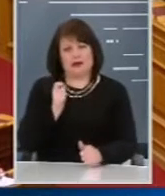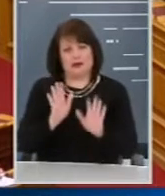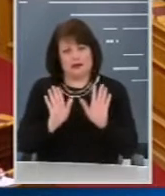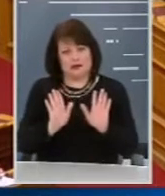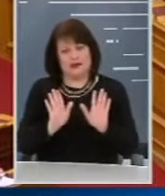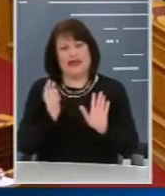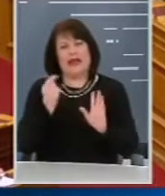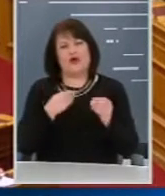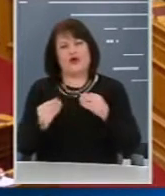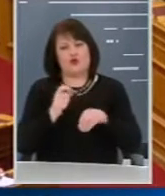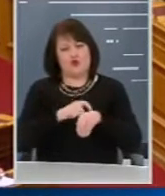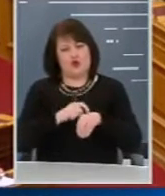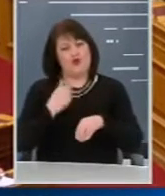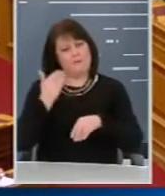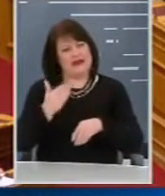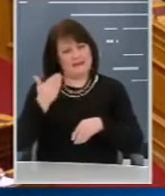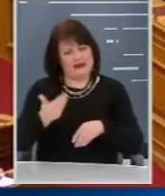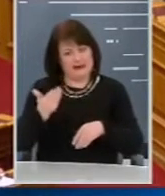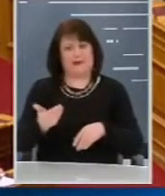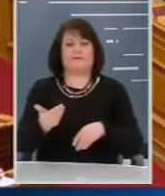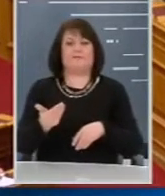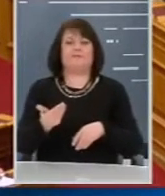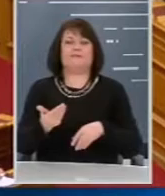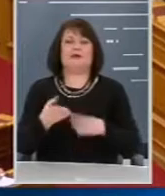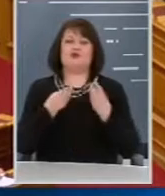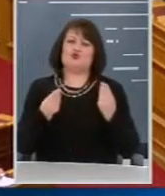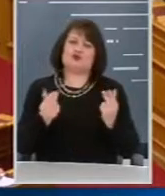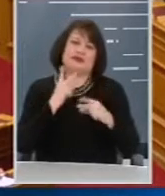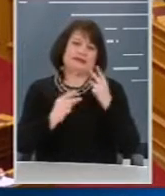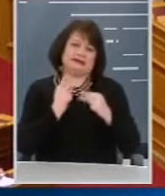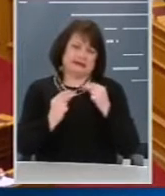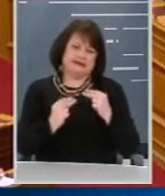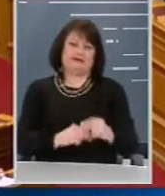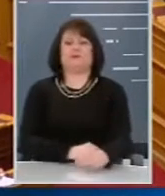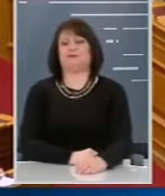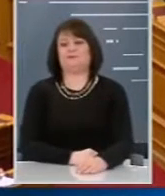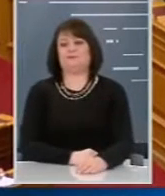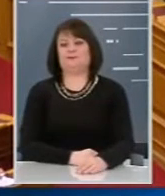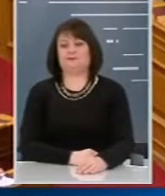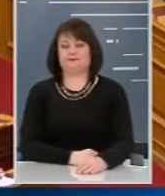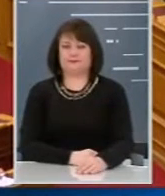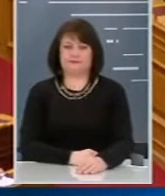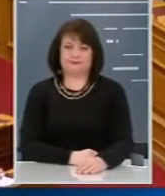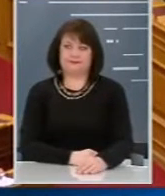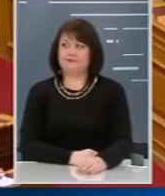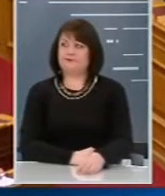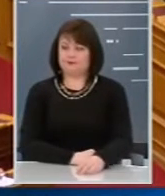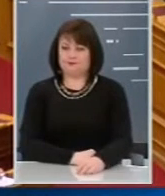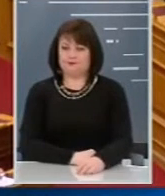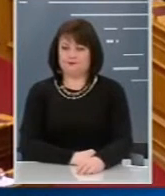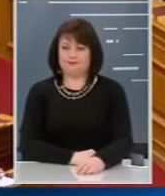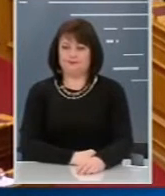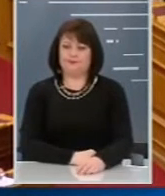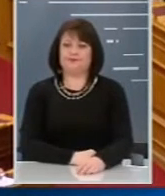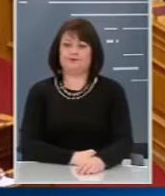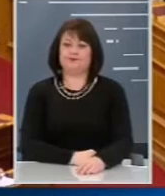θα υπάρχει μια ελαστικότητα του χρόνου ύστερα, έτσι ώστε να γίνει ουσιαστική συζήτηση. Εντάξει, δεν είναι. Να κινηθούμε